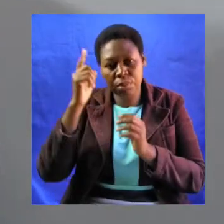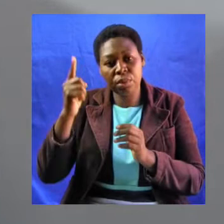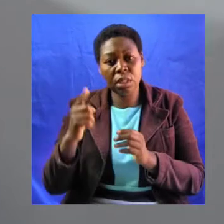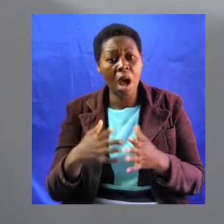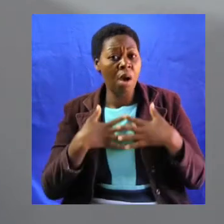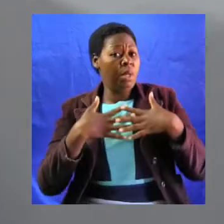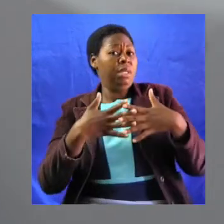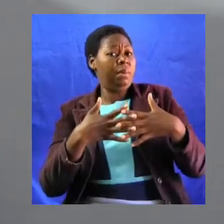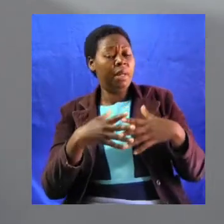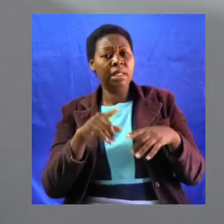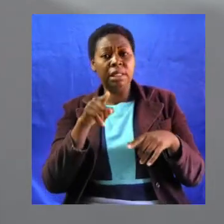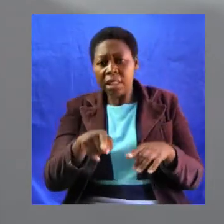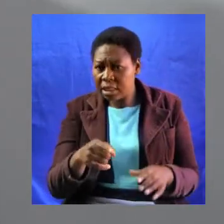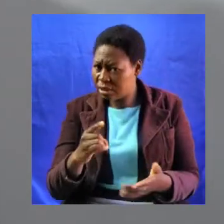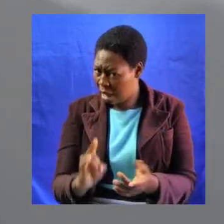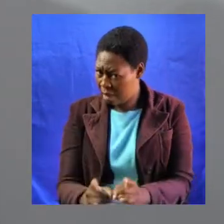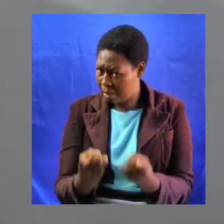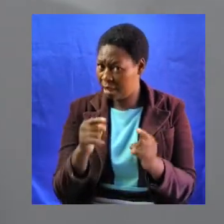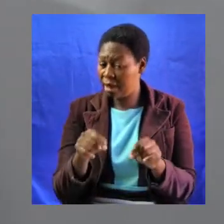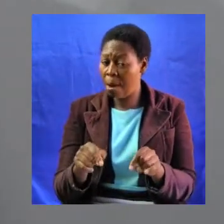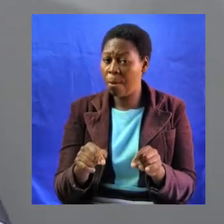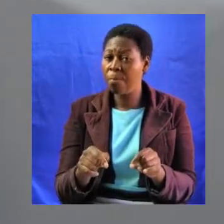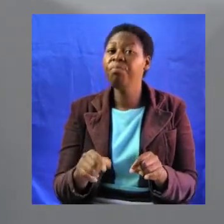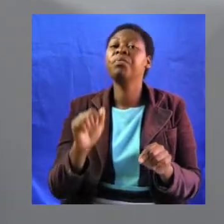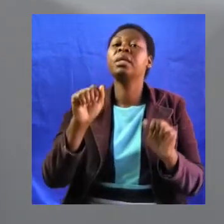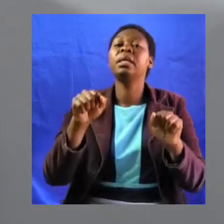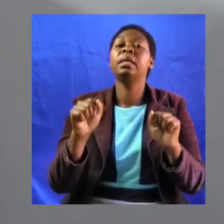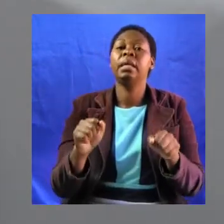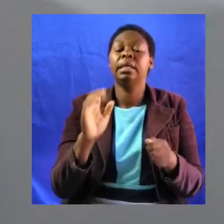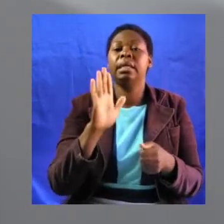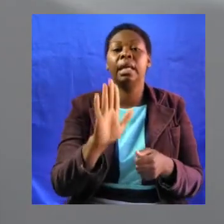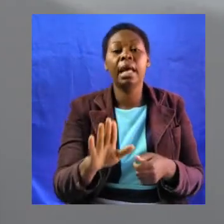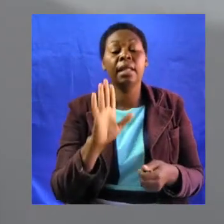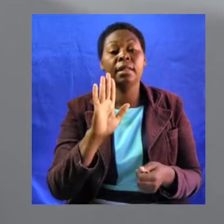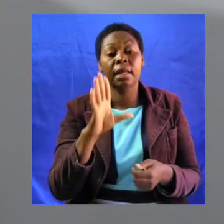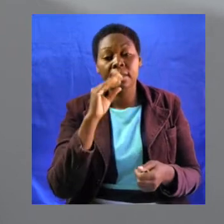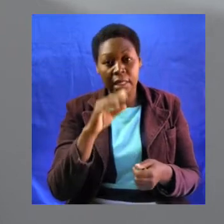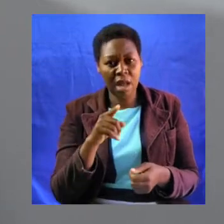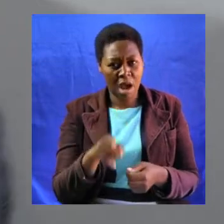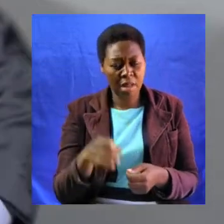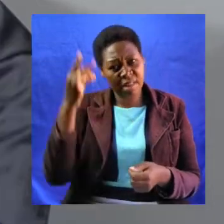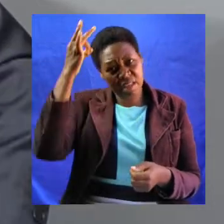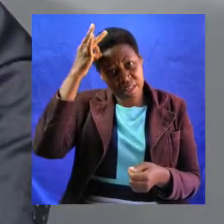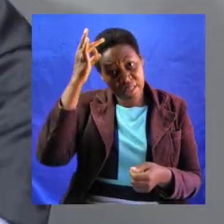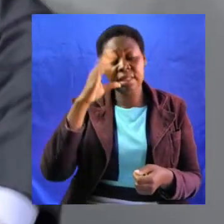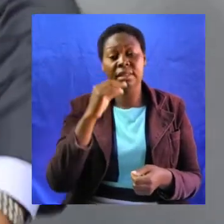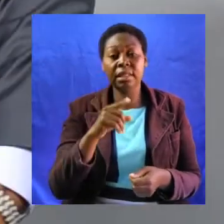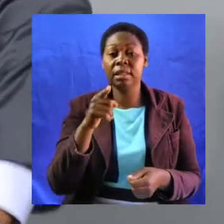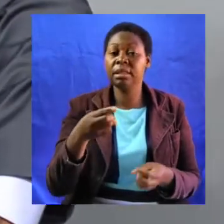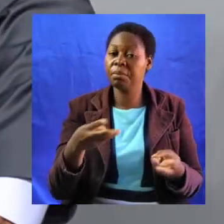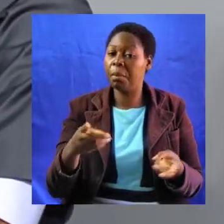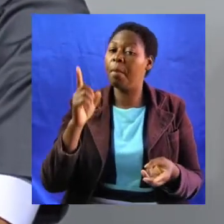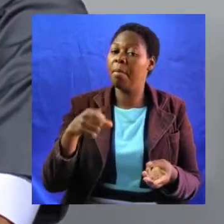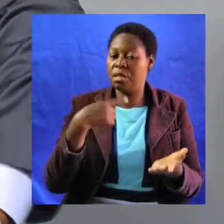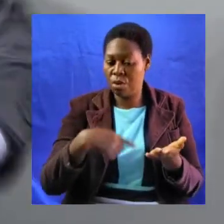maforomani kana kuti vanga vachishandirwa nenhapwa idzi. Pavakanzwa kuti mambo empara varaira kuti vanhu ngavachenda. Hanzi never